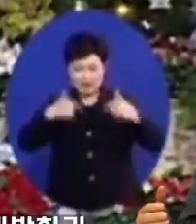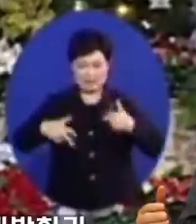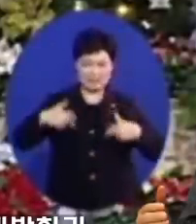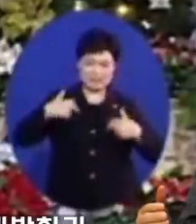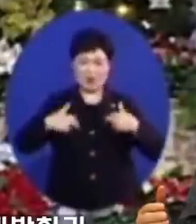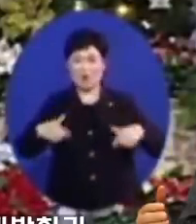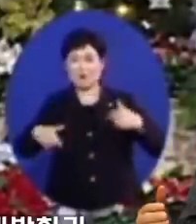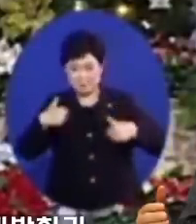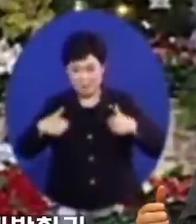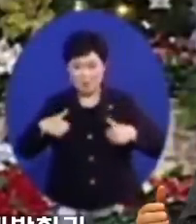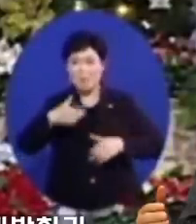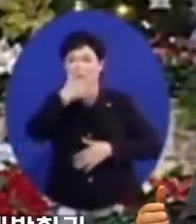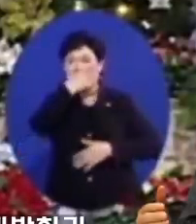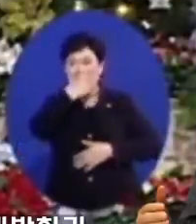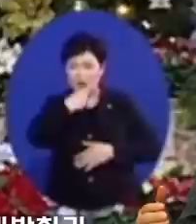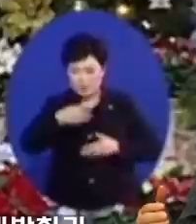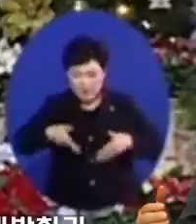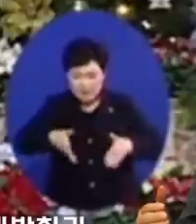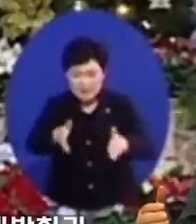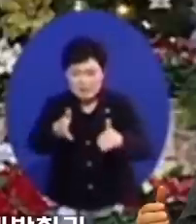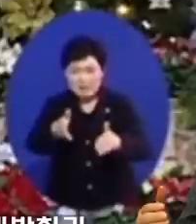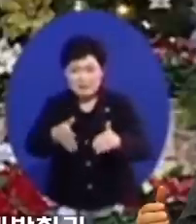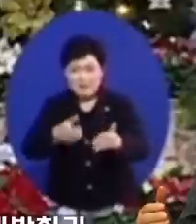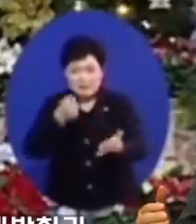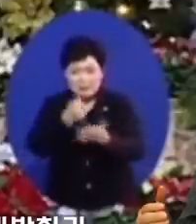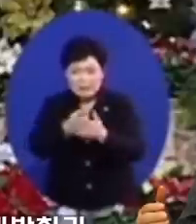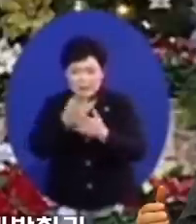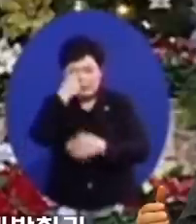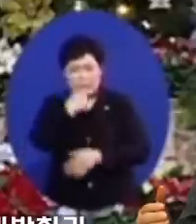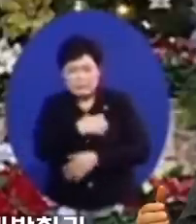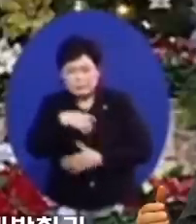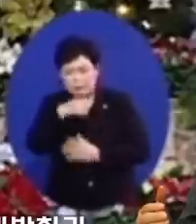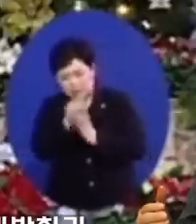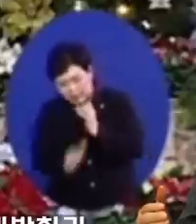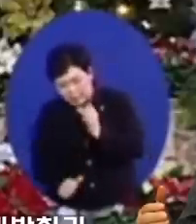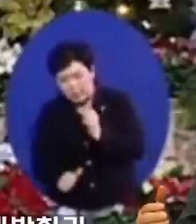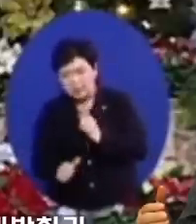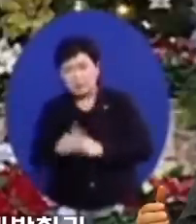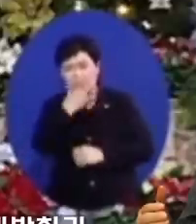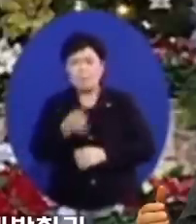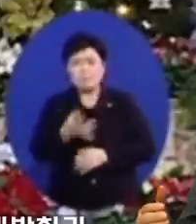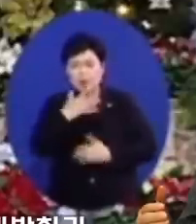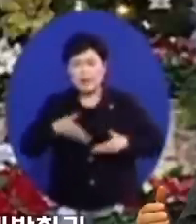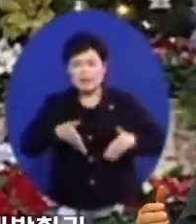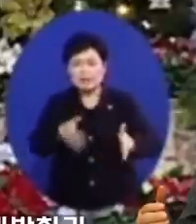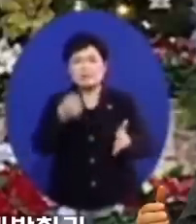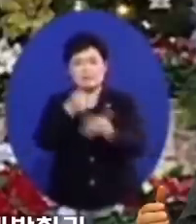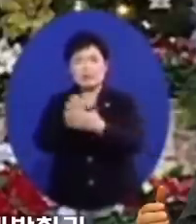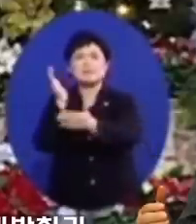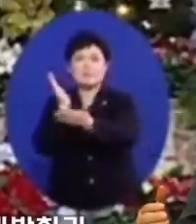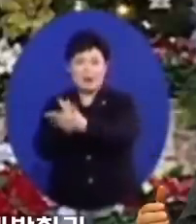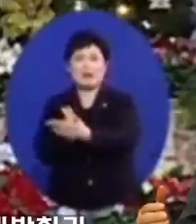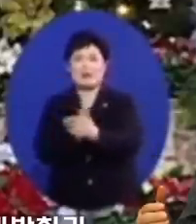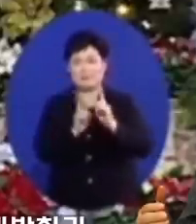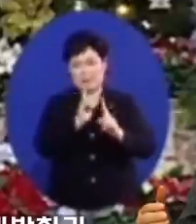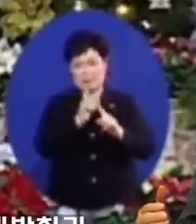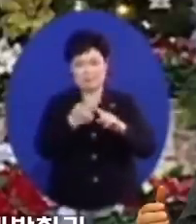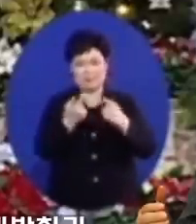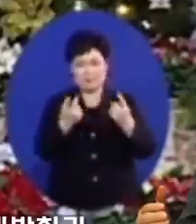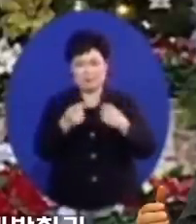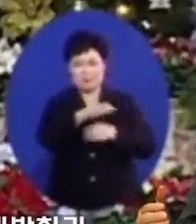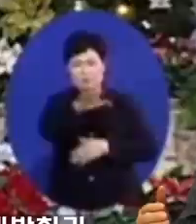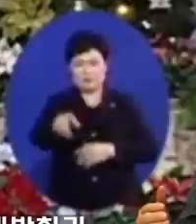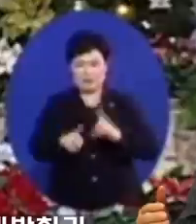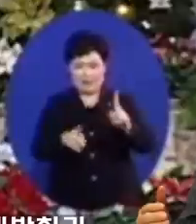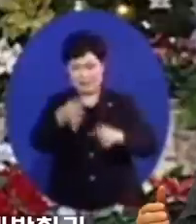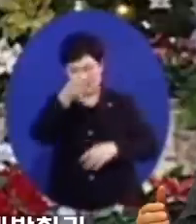기뻐하고 행복한 길을 택하지 슬프고 낭패되고 불행한 길을 택하지 말한 것입니다. 우리는 한